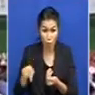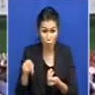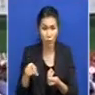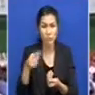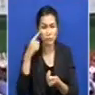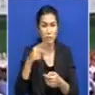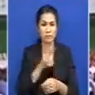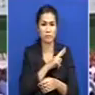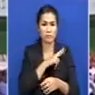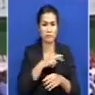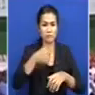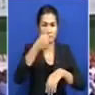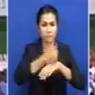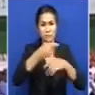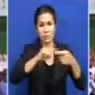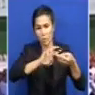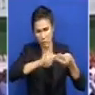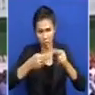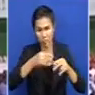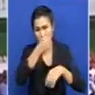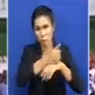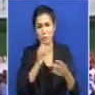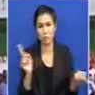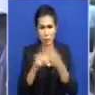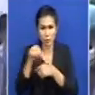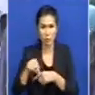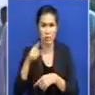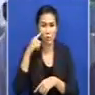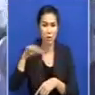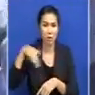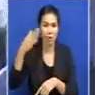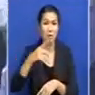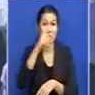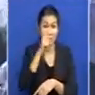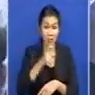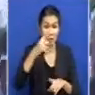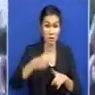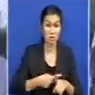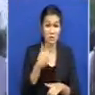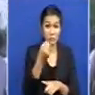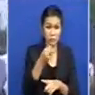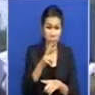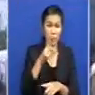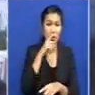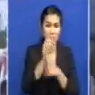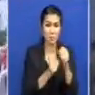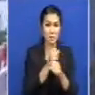สืบทอดตำแหน่งผู้นำเกาหลีเหนือต่อจากเขาซึ่งต่อมาเสียชีวิตในเดือนธันวาคม2554